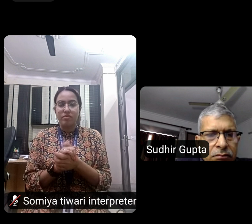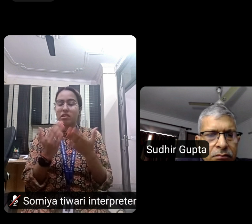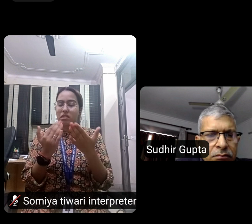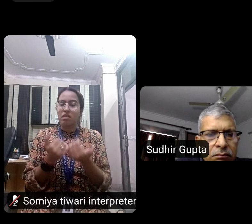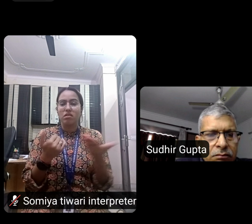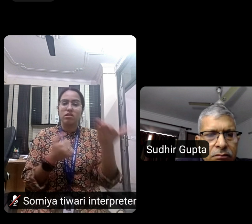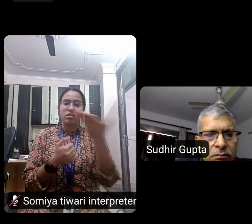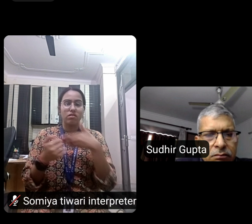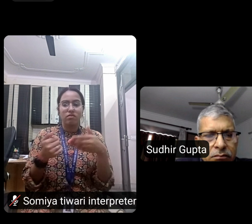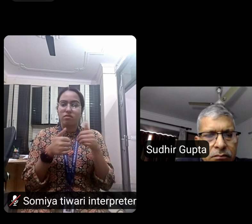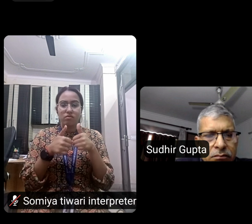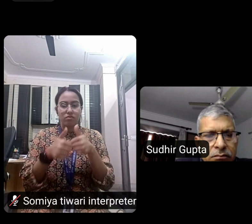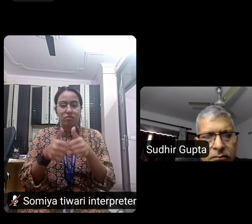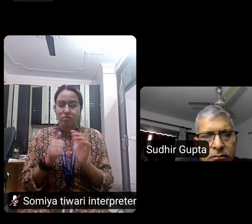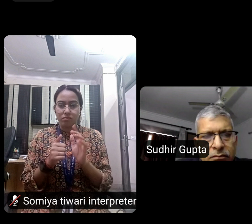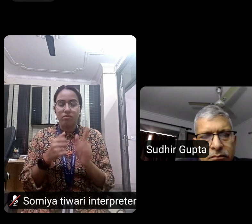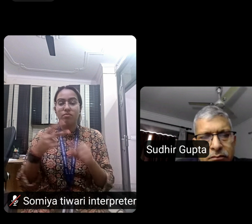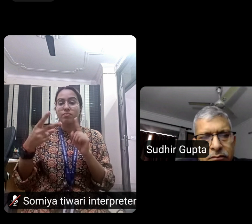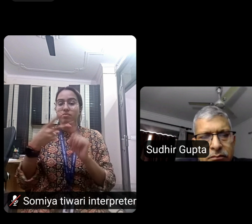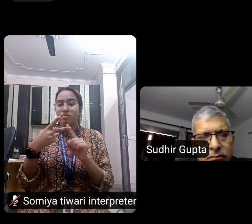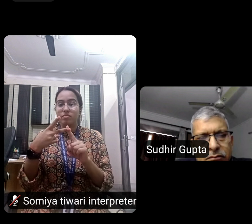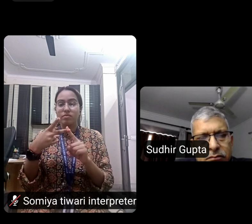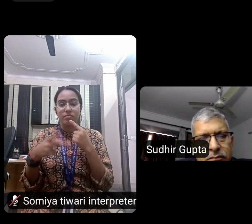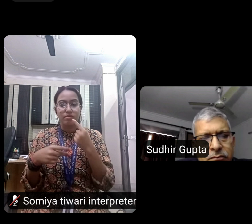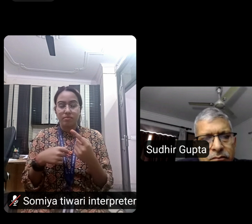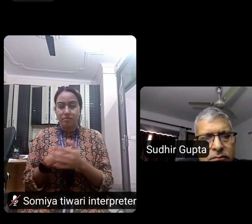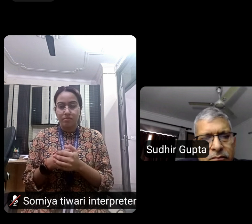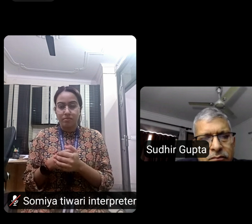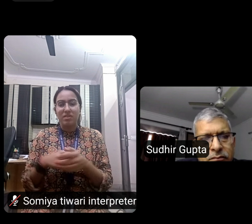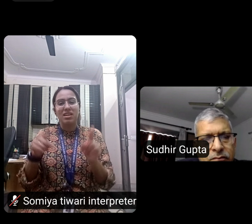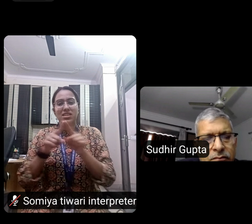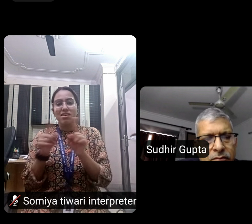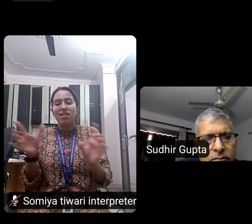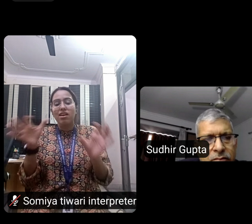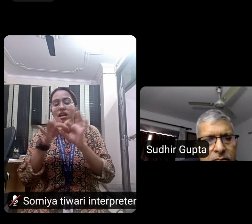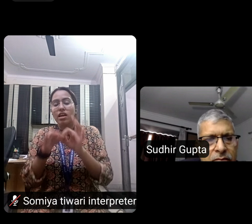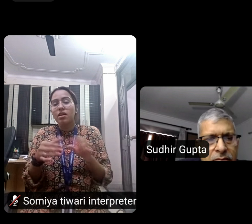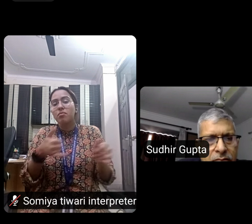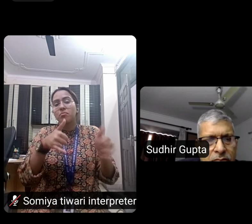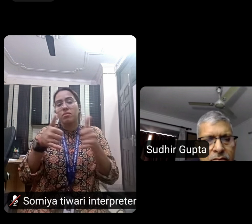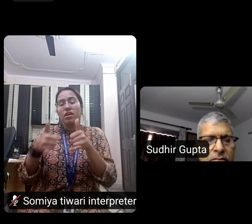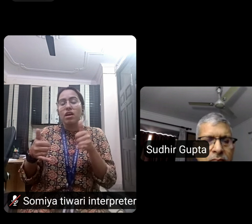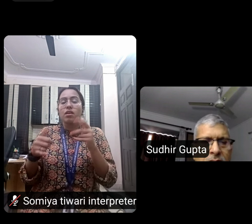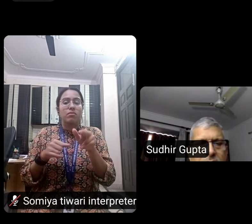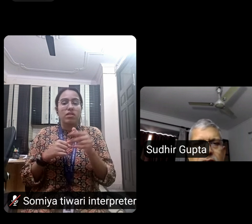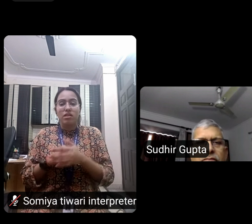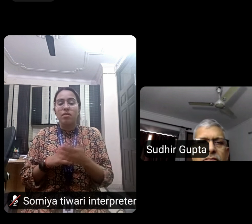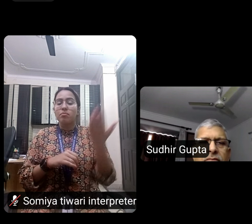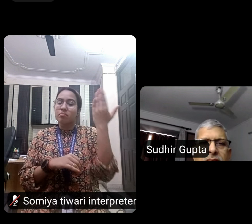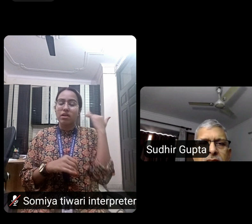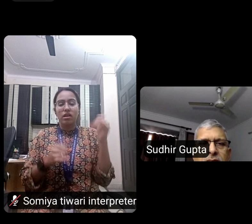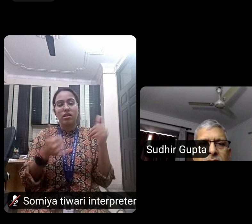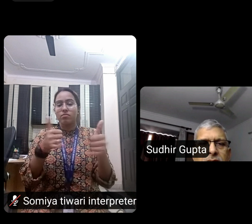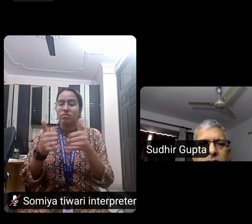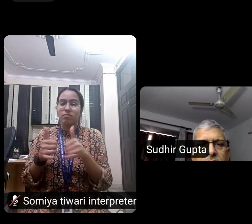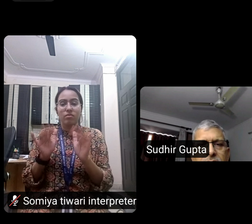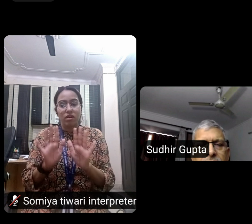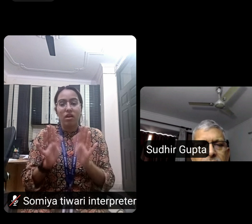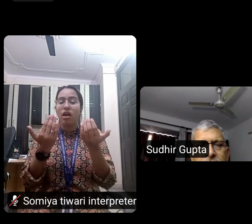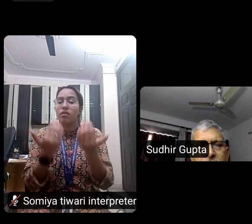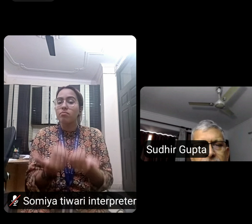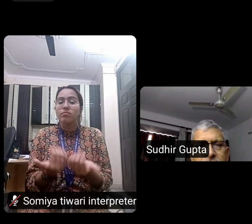है। दूसरा है कि सब सारी चीज़ें जो है प्ले वे मोड पे आ रही है, मतलब जैसे पहले भी थी प्ले वे मोड में,